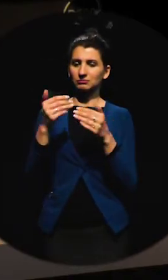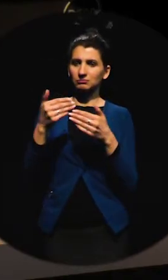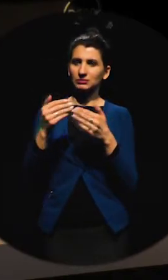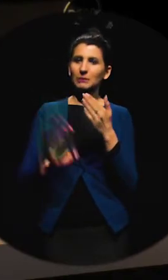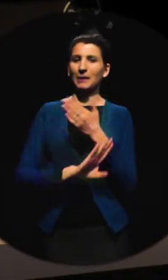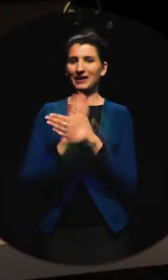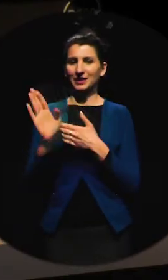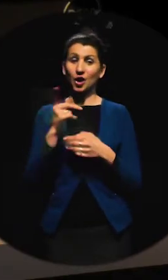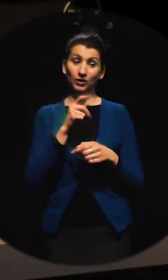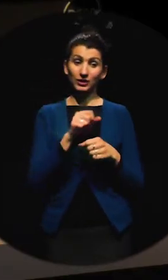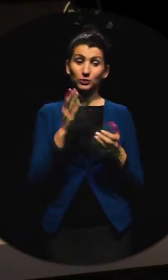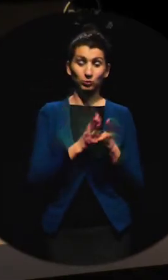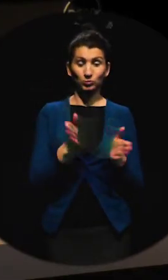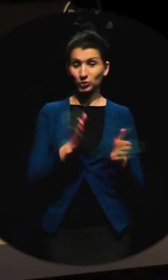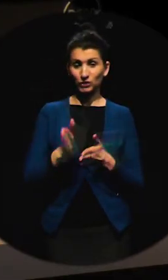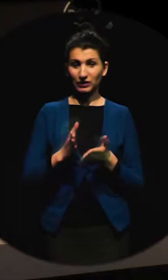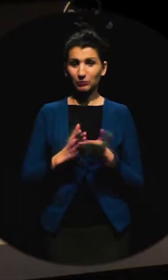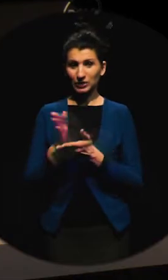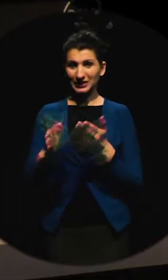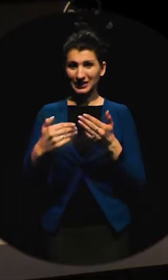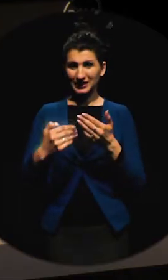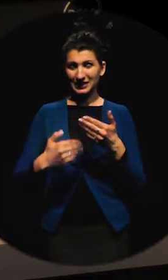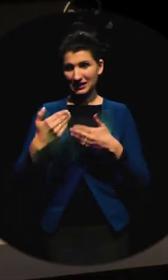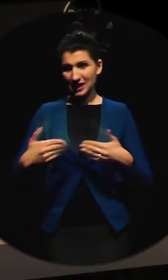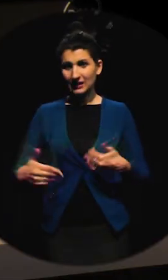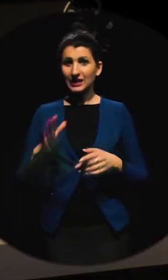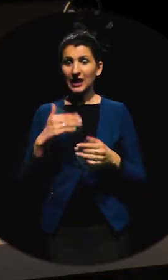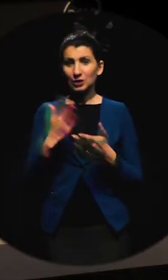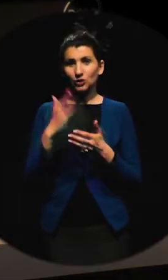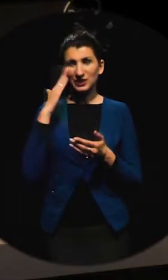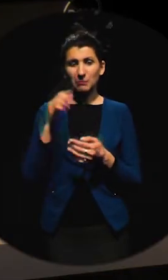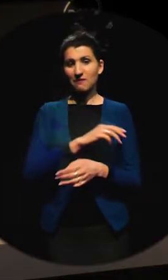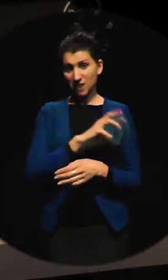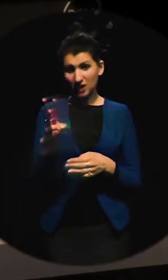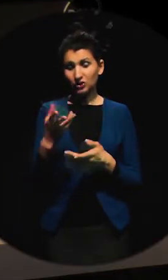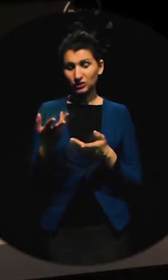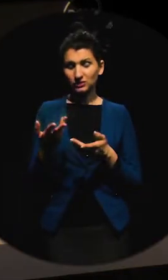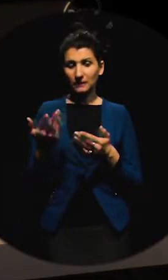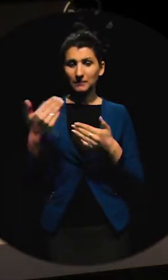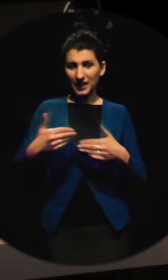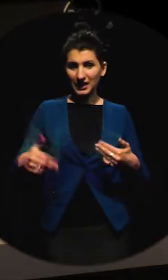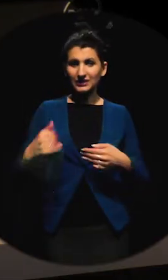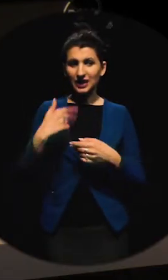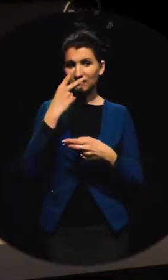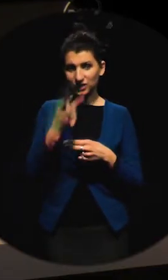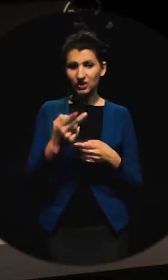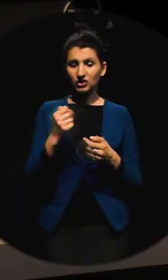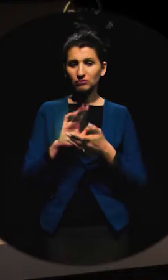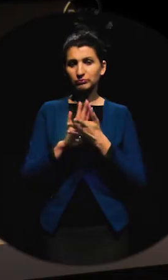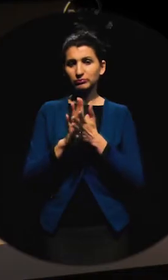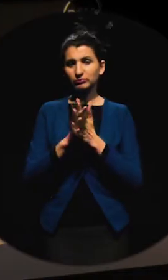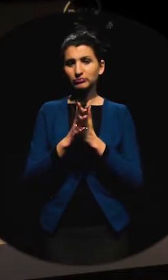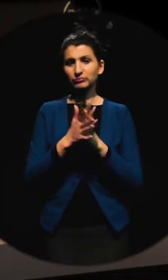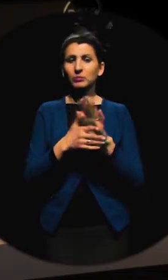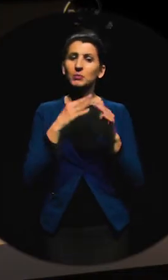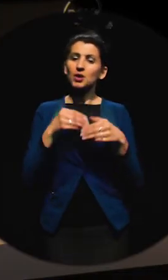teatr, czy teatry. W każdym razie ja znam Wasz teatr i widzę tą drogę, którą przechodzili też i